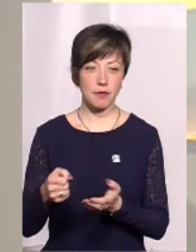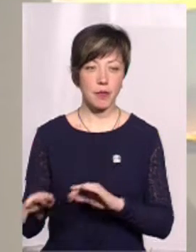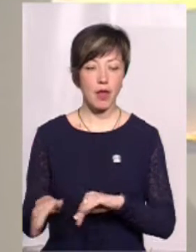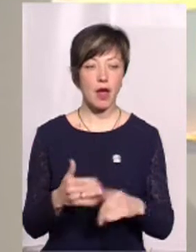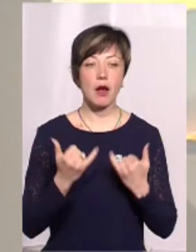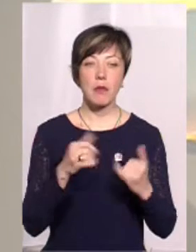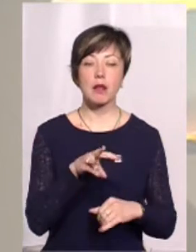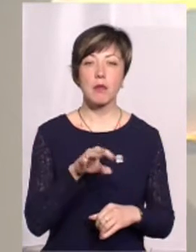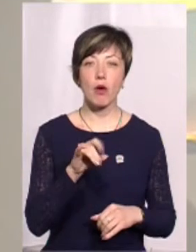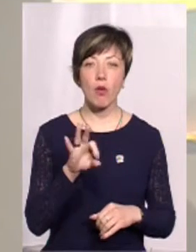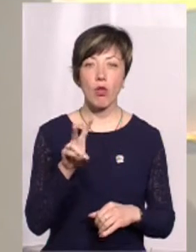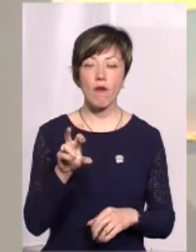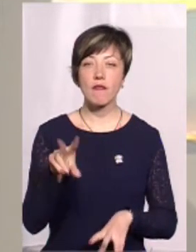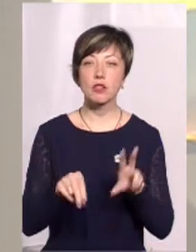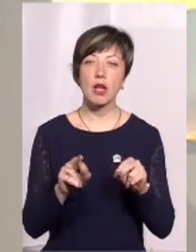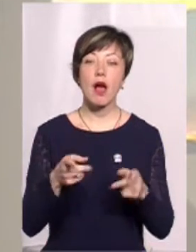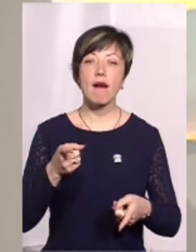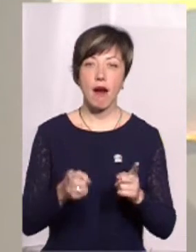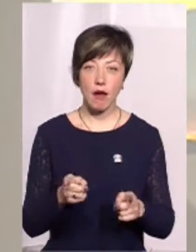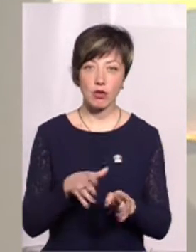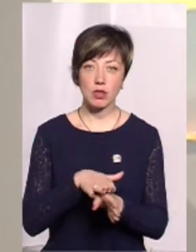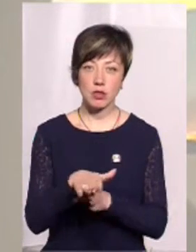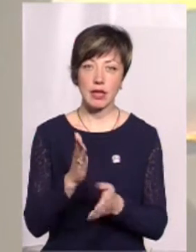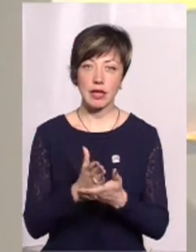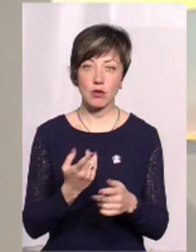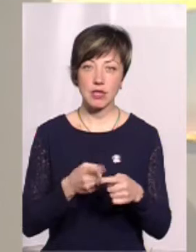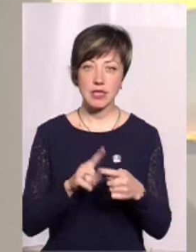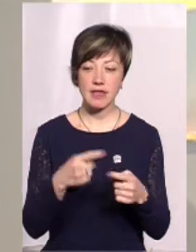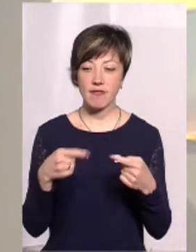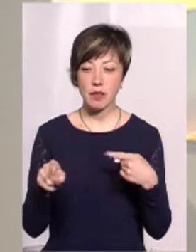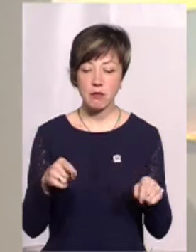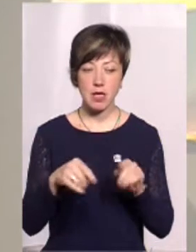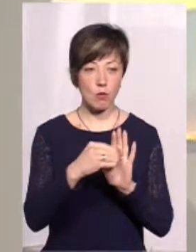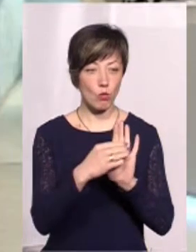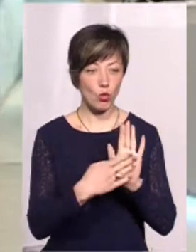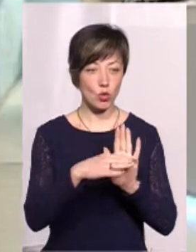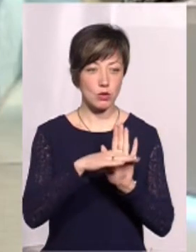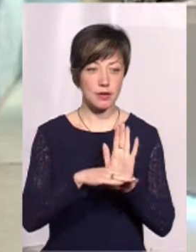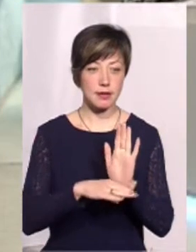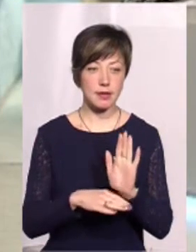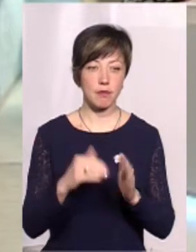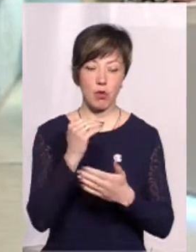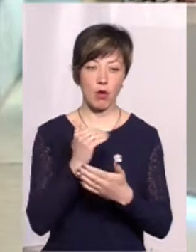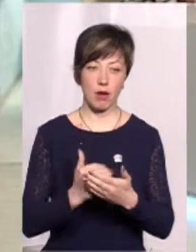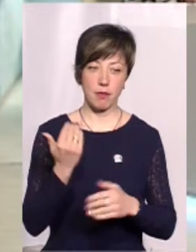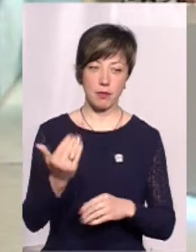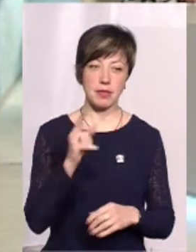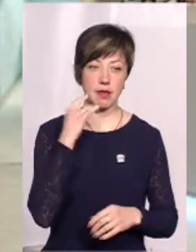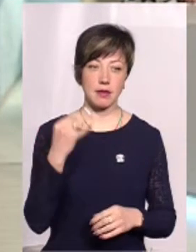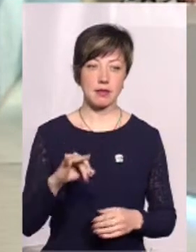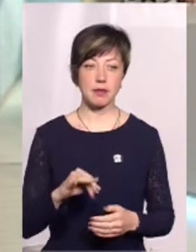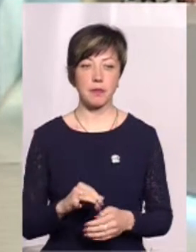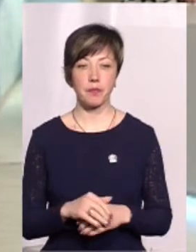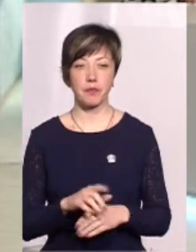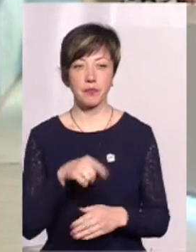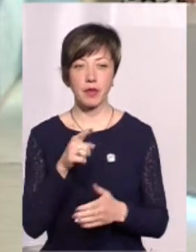Пане Миколо, як Ви вважаєте, наскільки реальними для реалізації є оці от відмінні частини в пунктах програми?